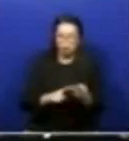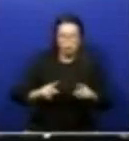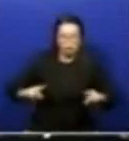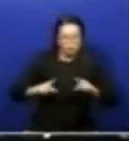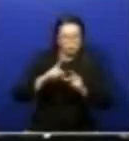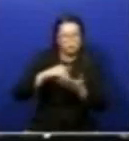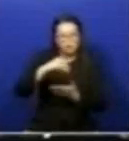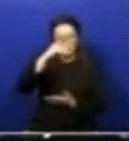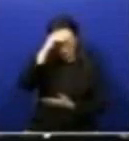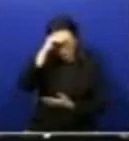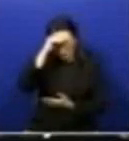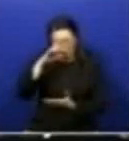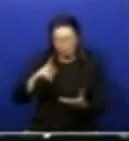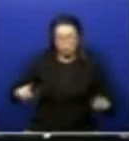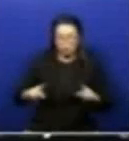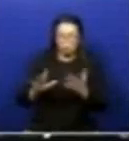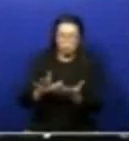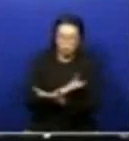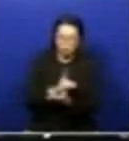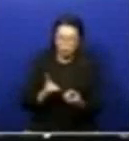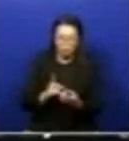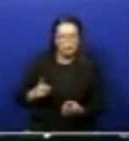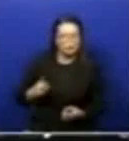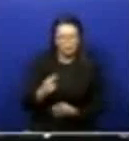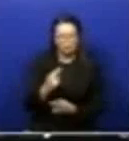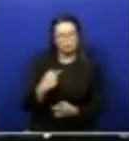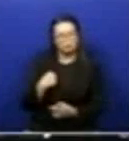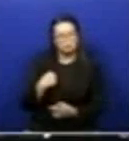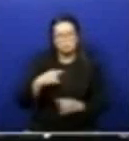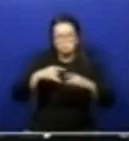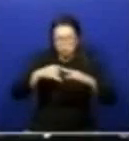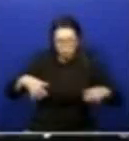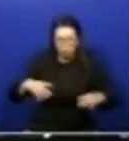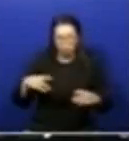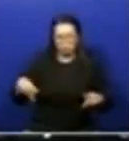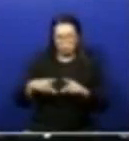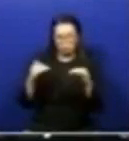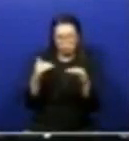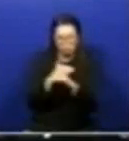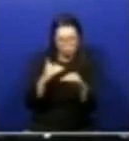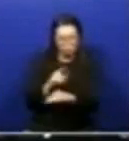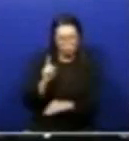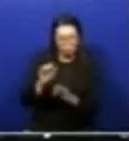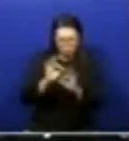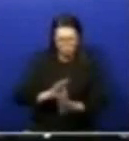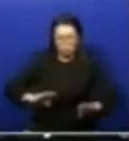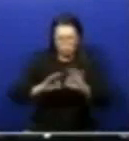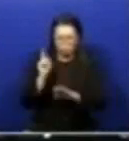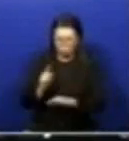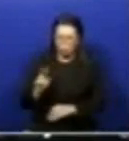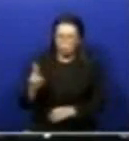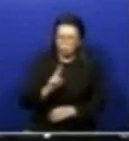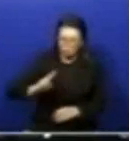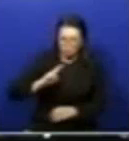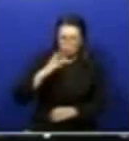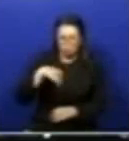การกระทรวงวัฒนธรรมแม้กระทั่งว่ากระทรวงคมนาคมเพราะบางพื้นที่บางแห่งก็มี